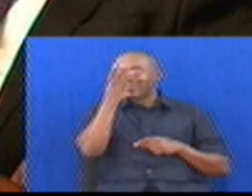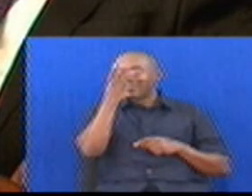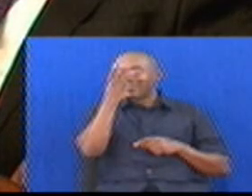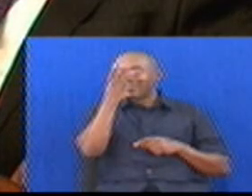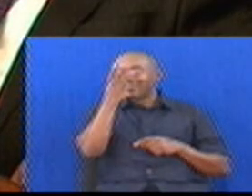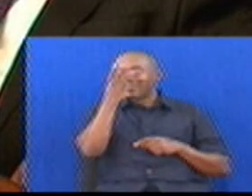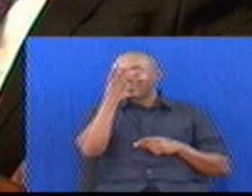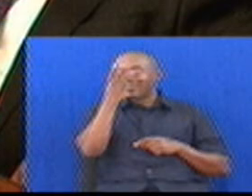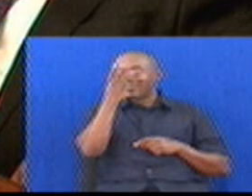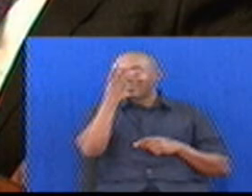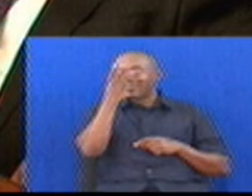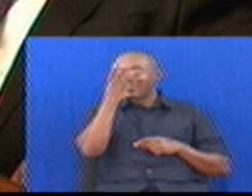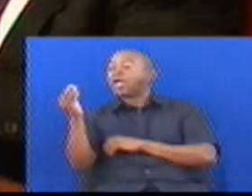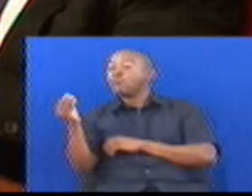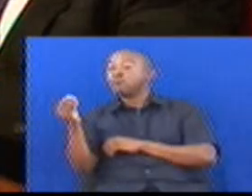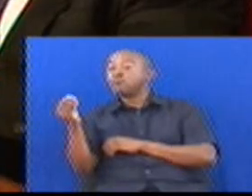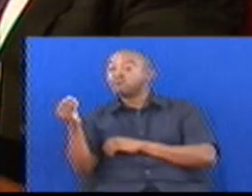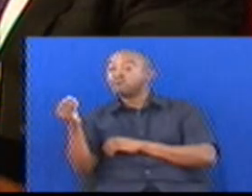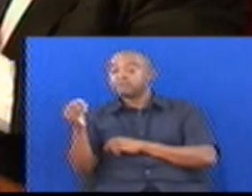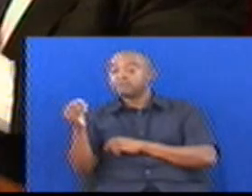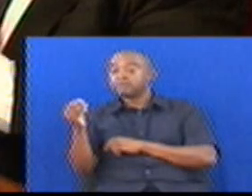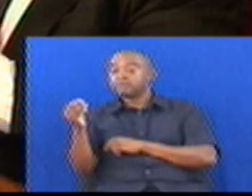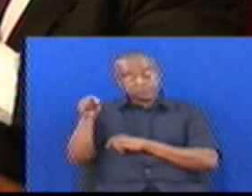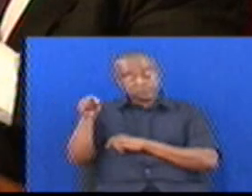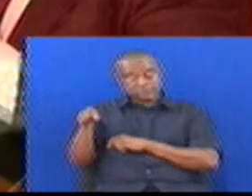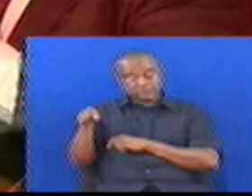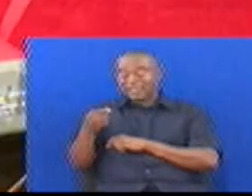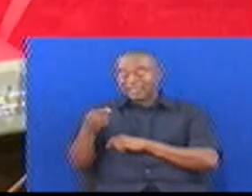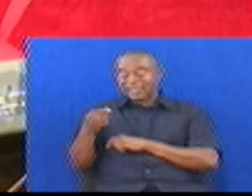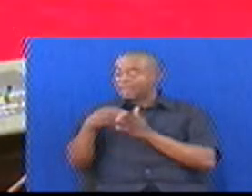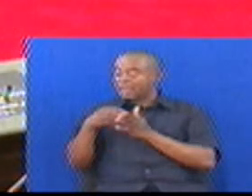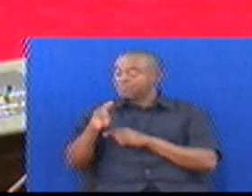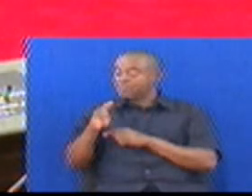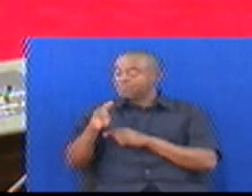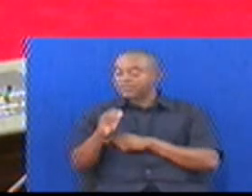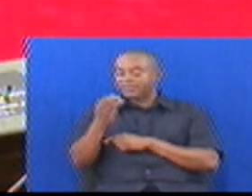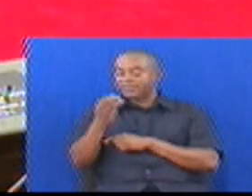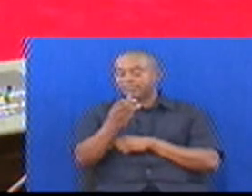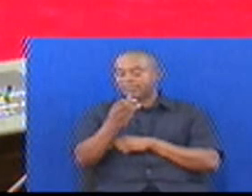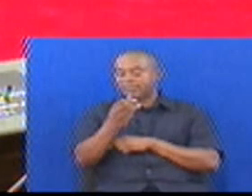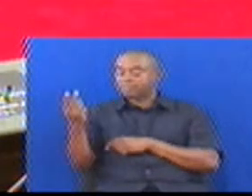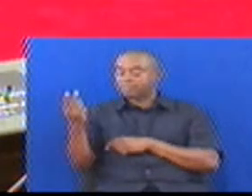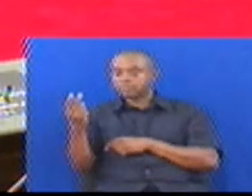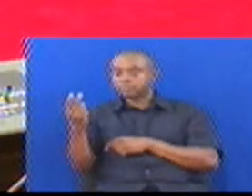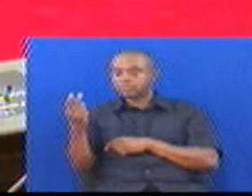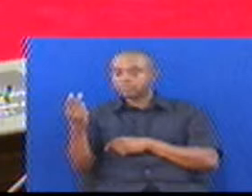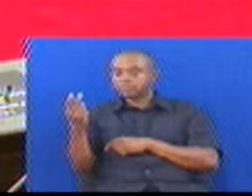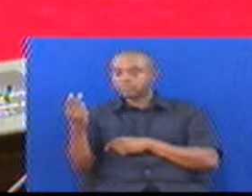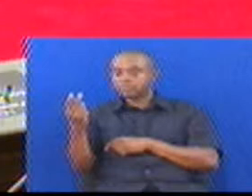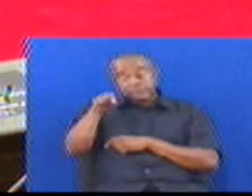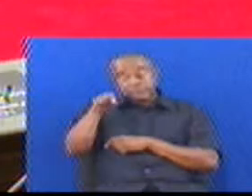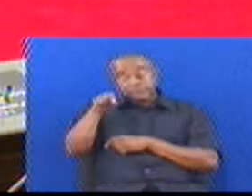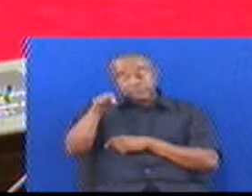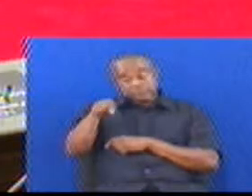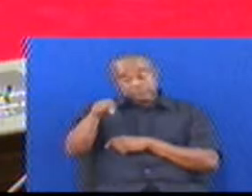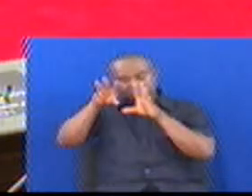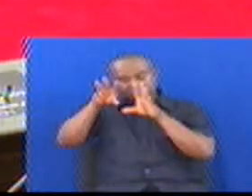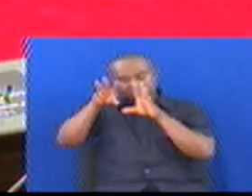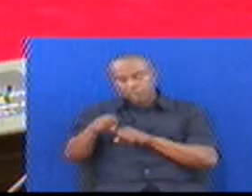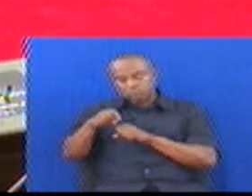398.45 za dhahabu zenye thamani ya shilingi bilioni 32.3 zilizokuwa